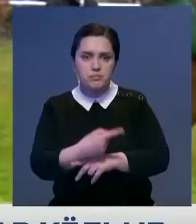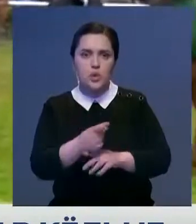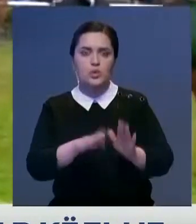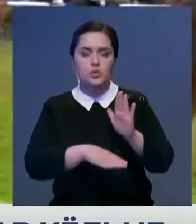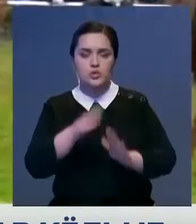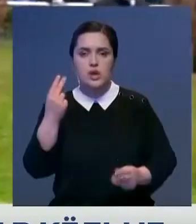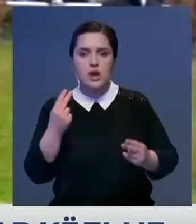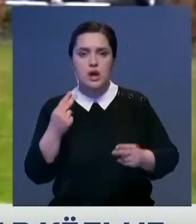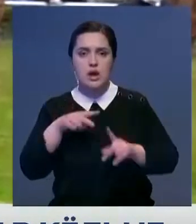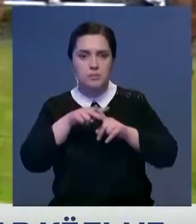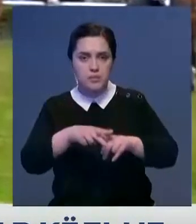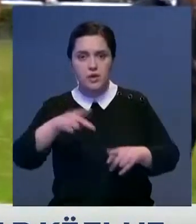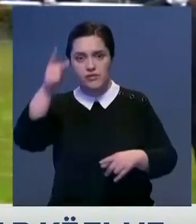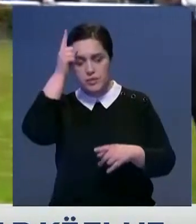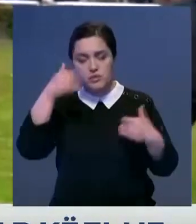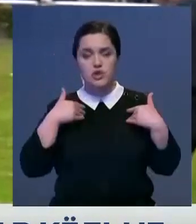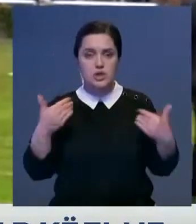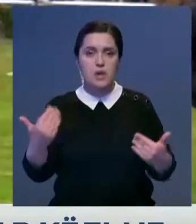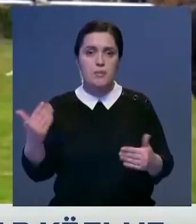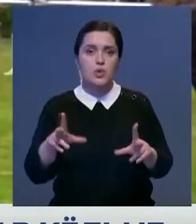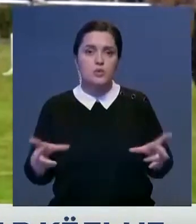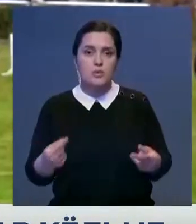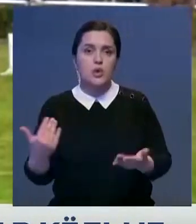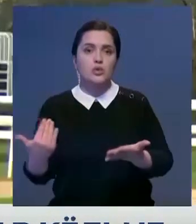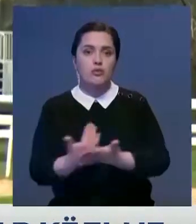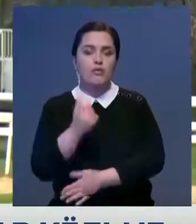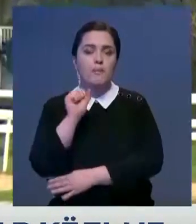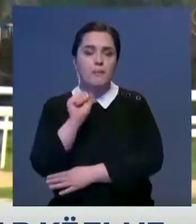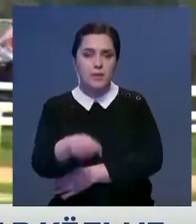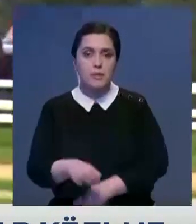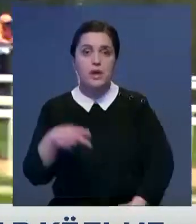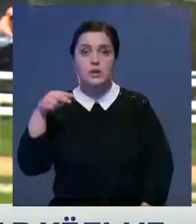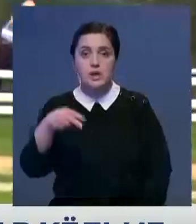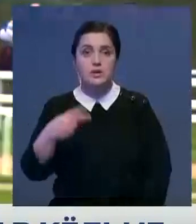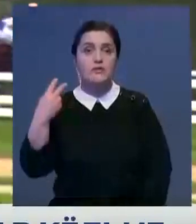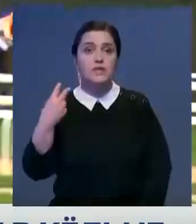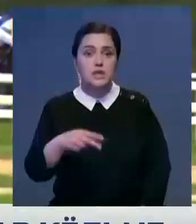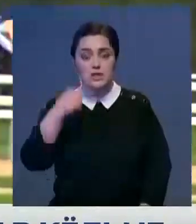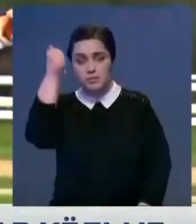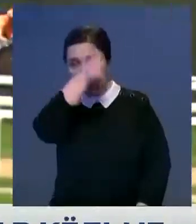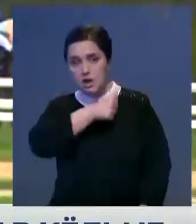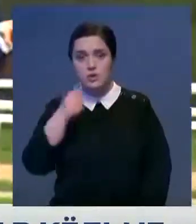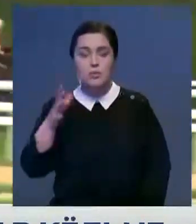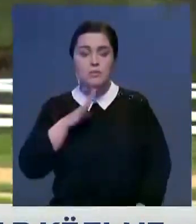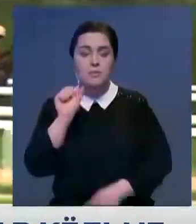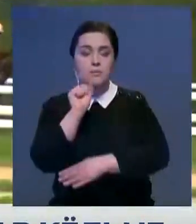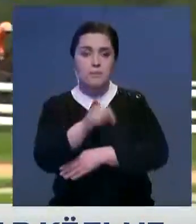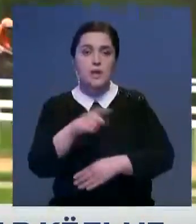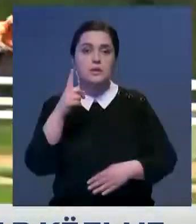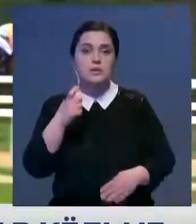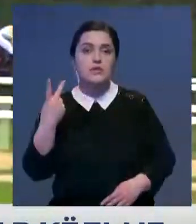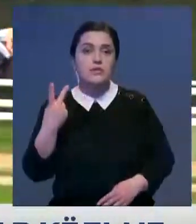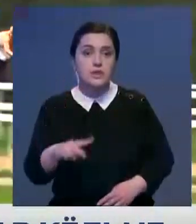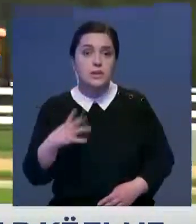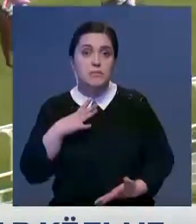жокеев в Германии. Я желаю Бауржану успехов и новых побед. В 2020 году Бауржан одержал больше